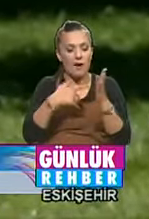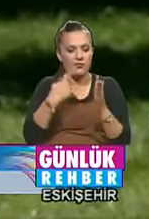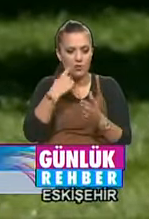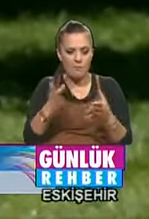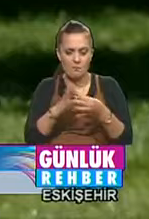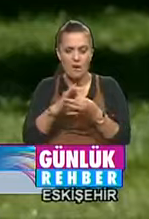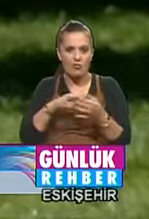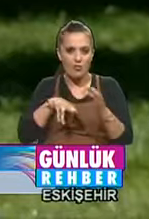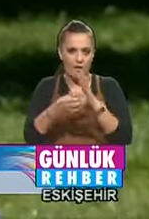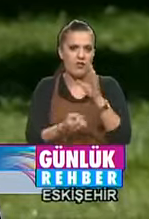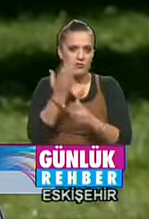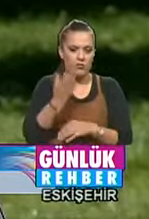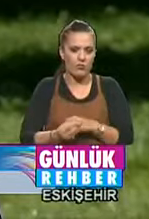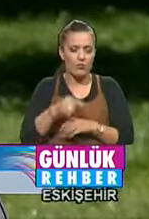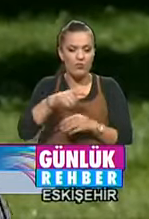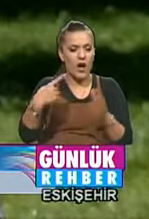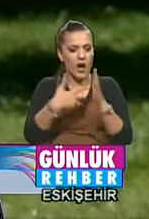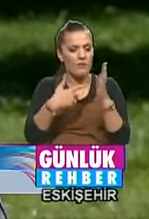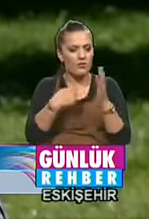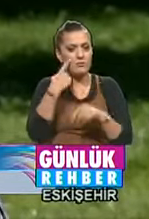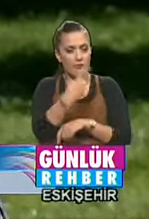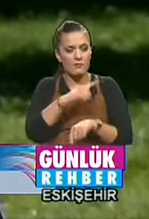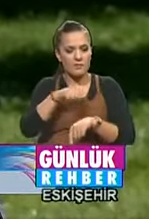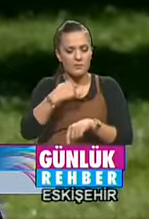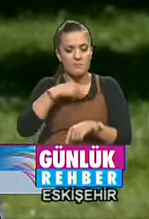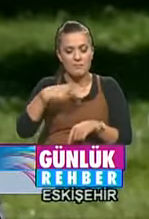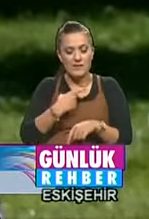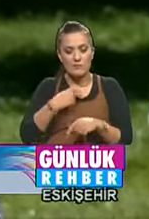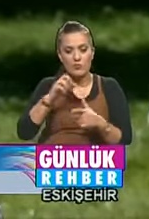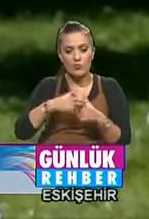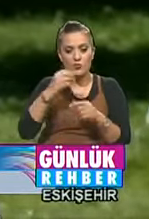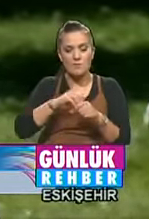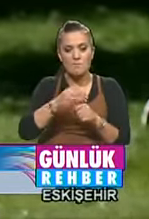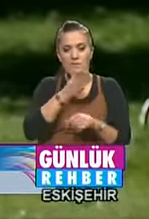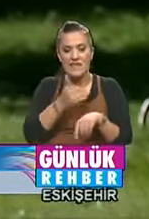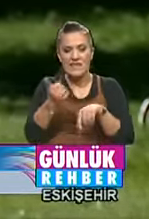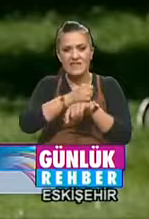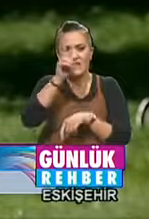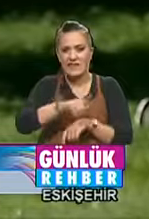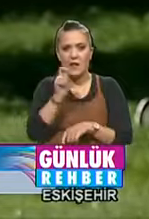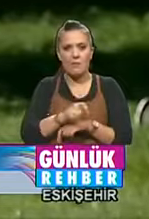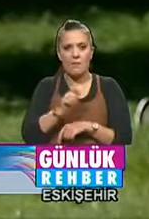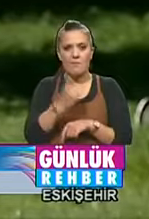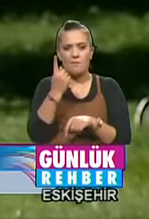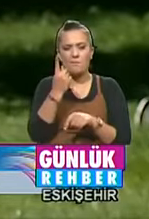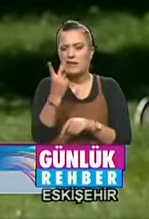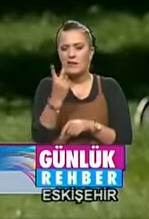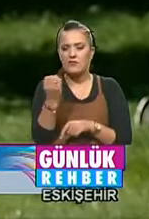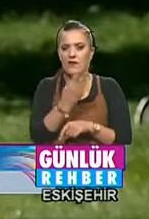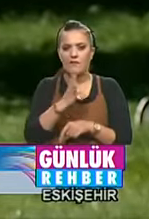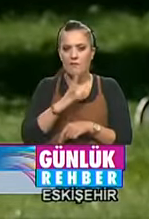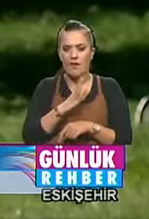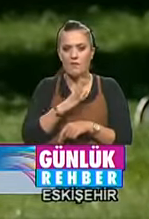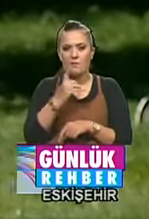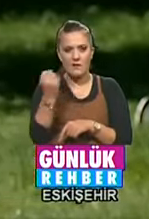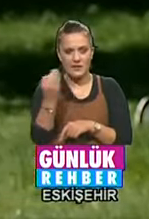edersiniz. Bu amaçlarımıza baktığımızda bizim projemizi, Bilgeler Zirvesi'ni ilk yapan bir iki şey vardır.